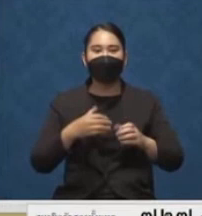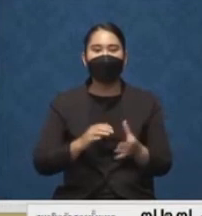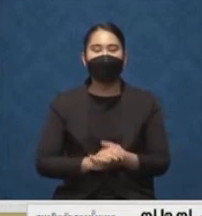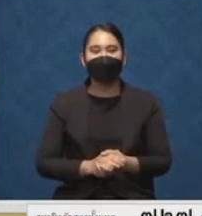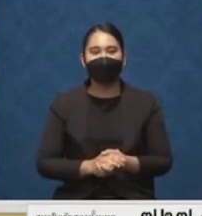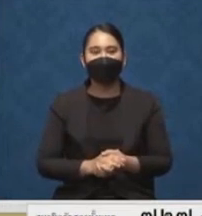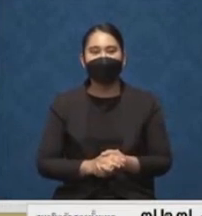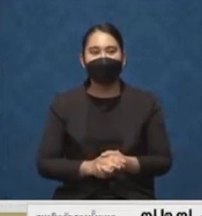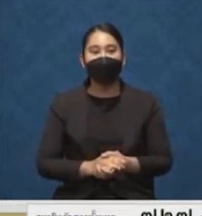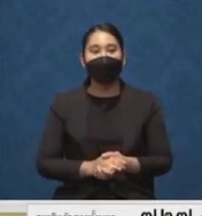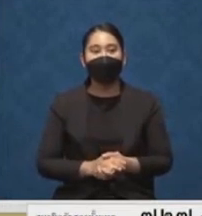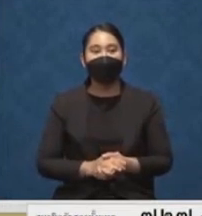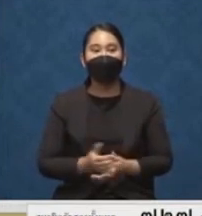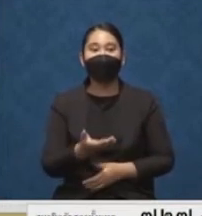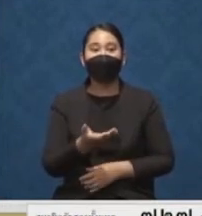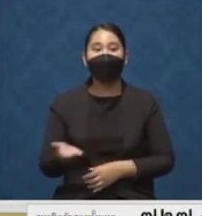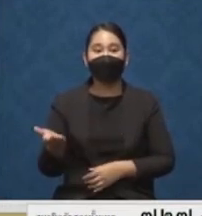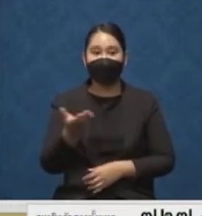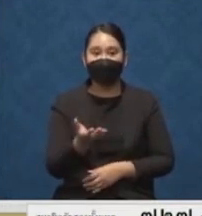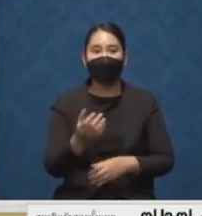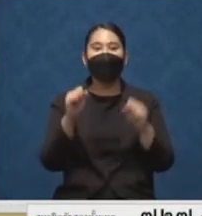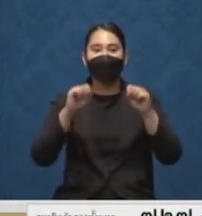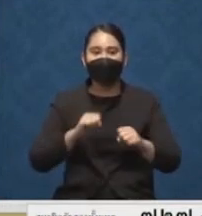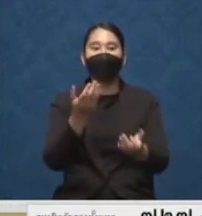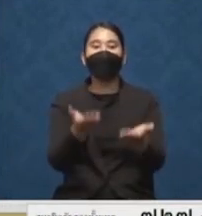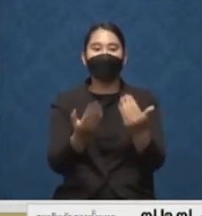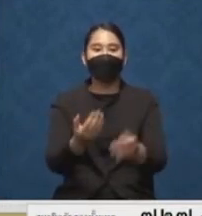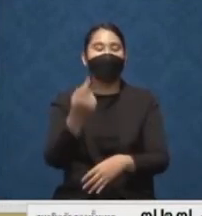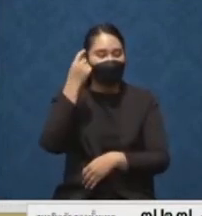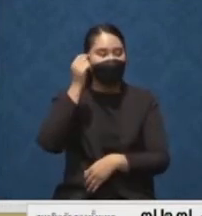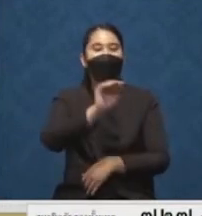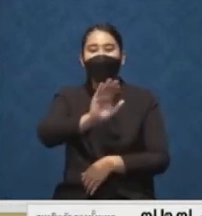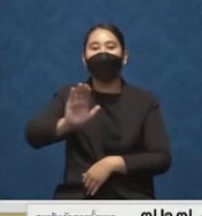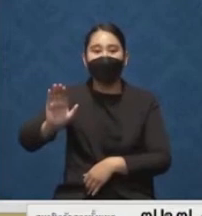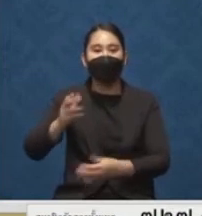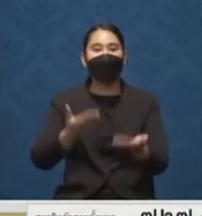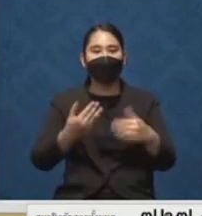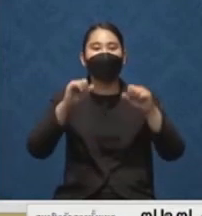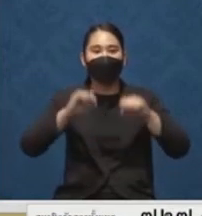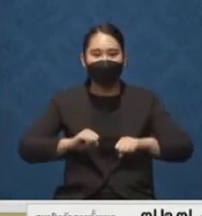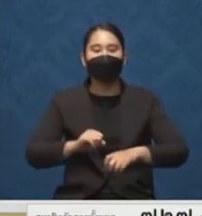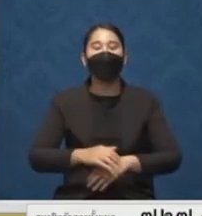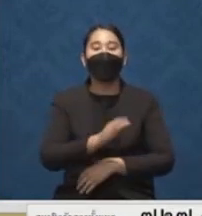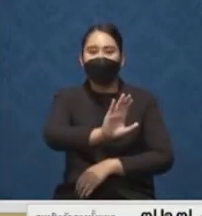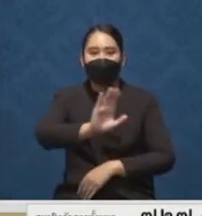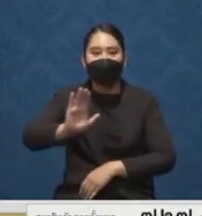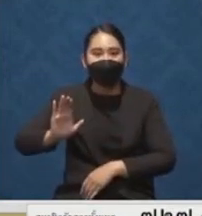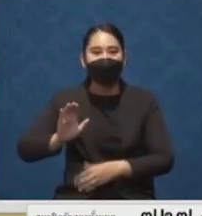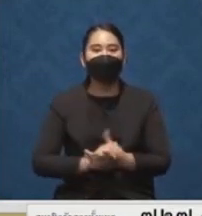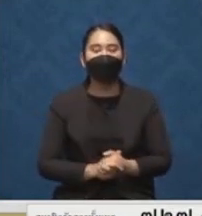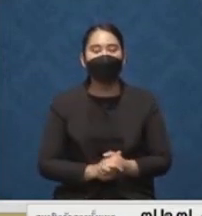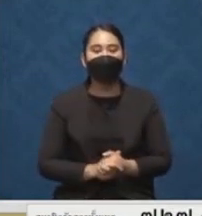นะครับสมาชิกก็ลงมติตามความคิดเห็นของท่านนะครับก็จะดีที่สุดนะฮะอย่า